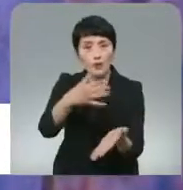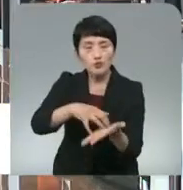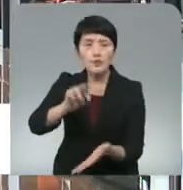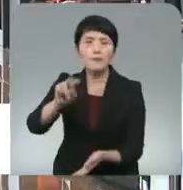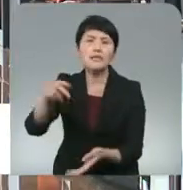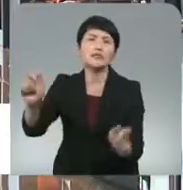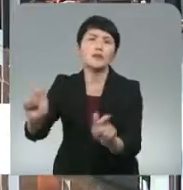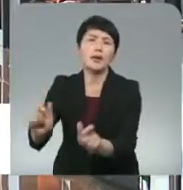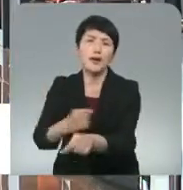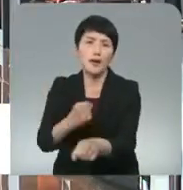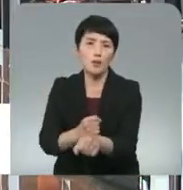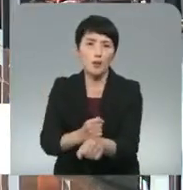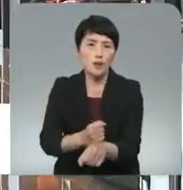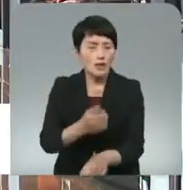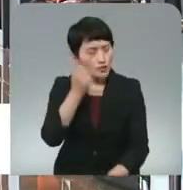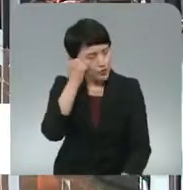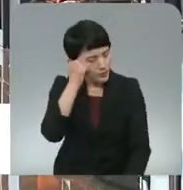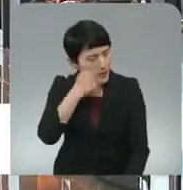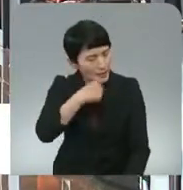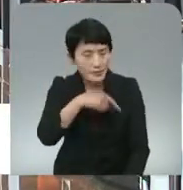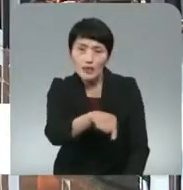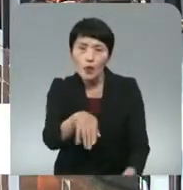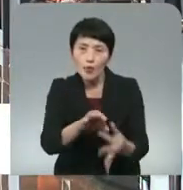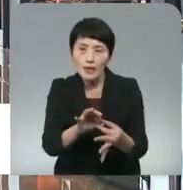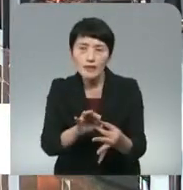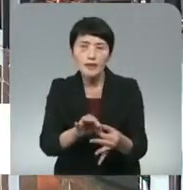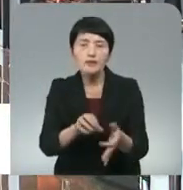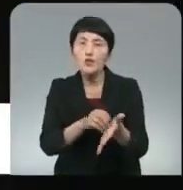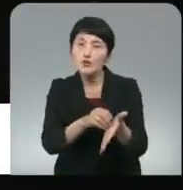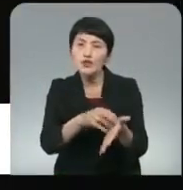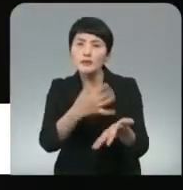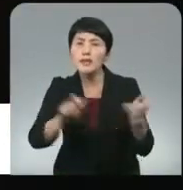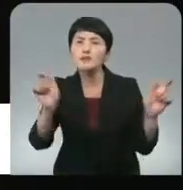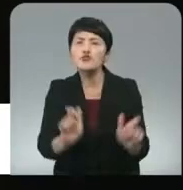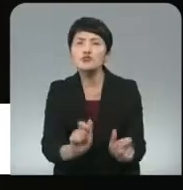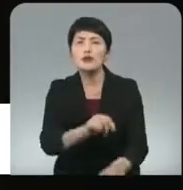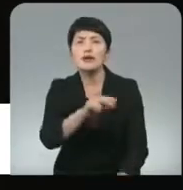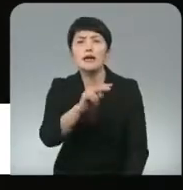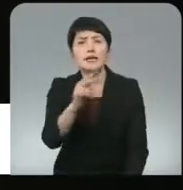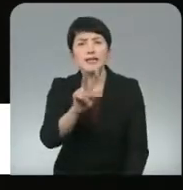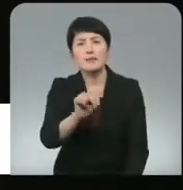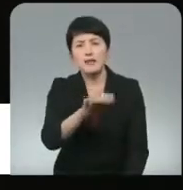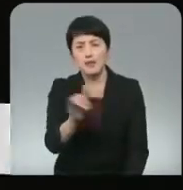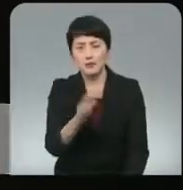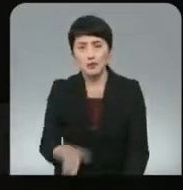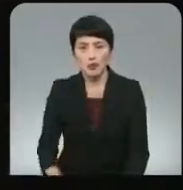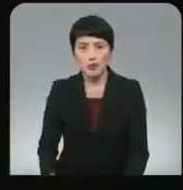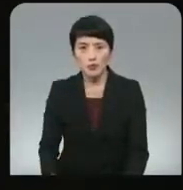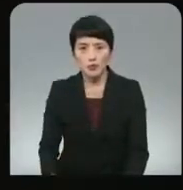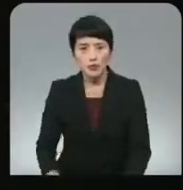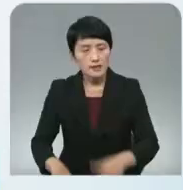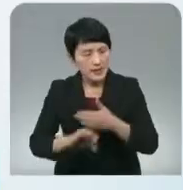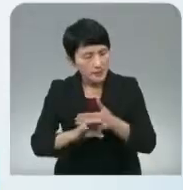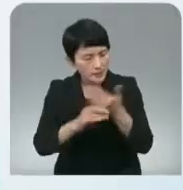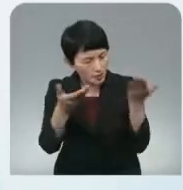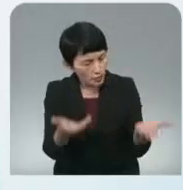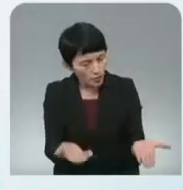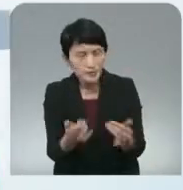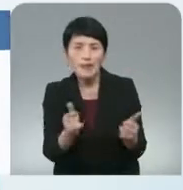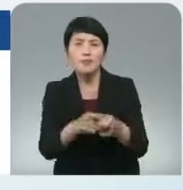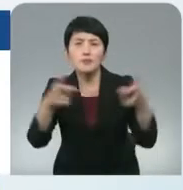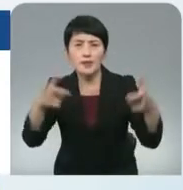升2.1个百分点。从具体行业来看，卫生及社会福利服务业就业人口增